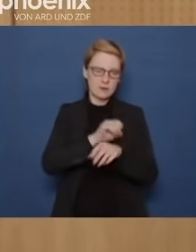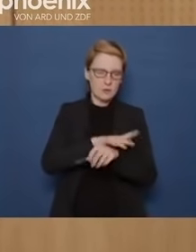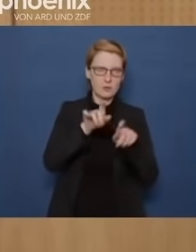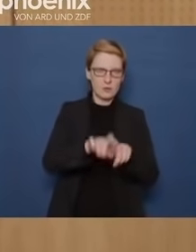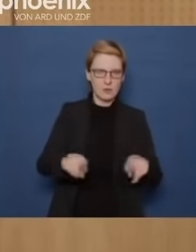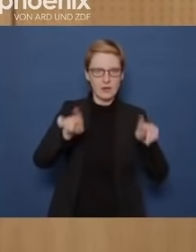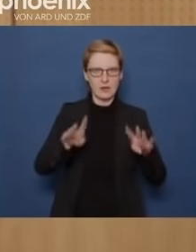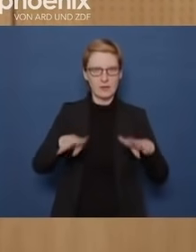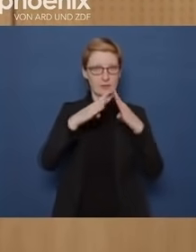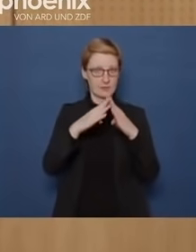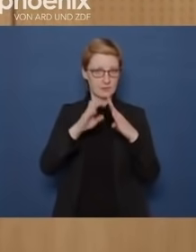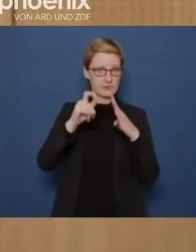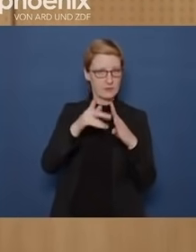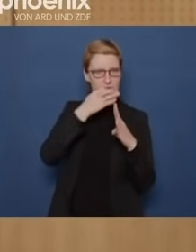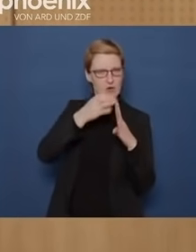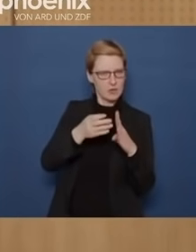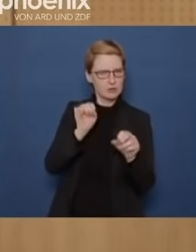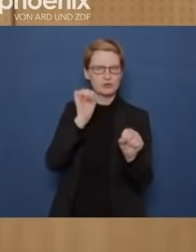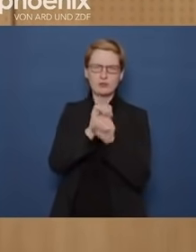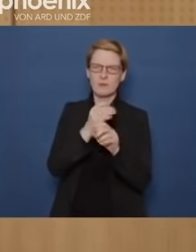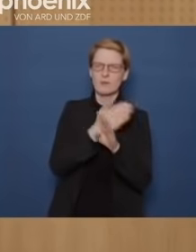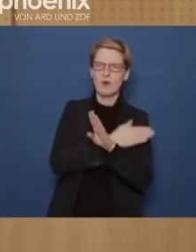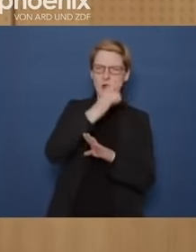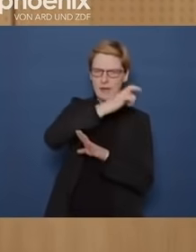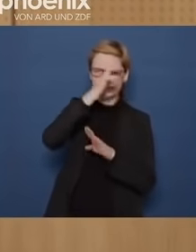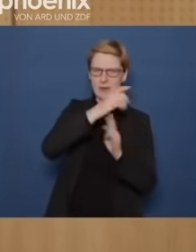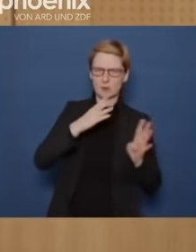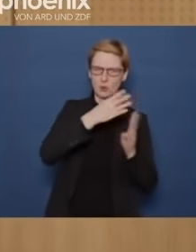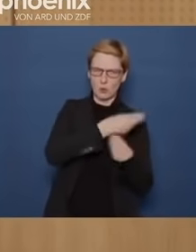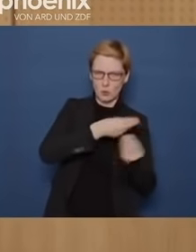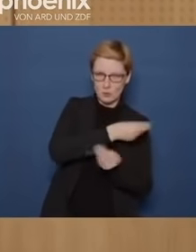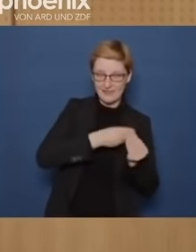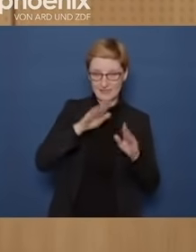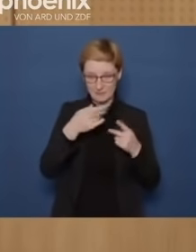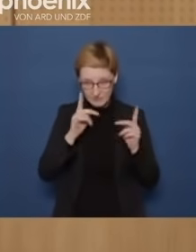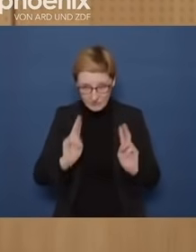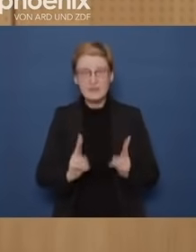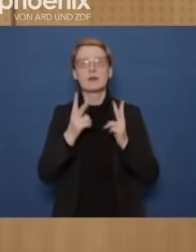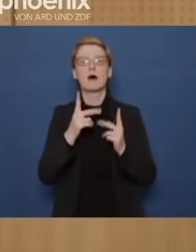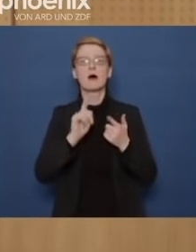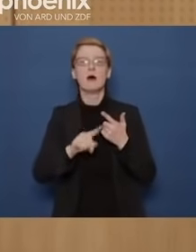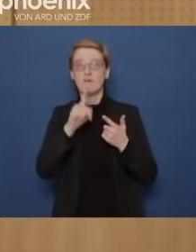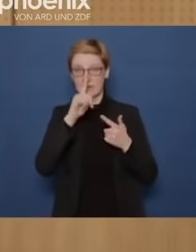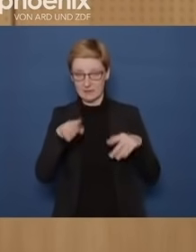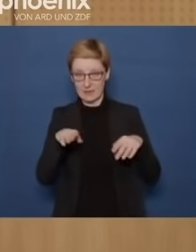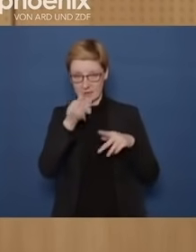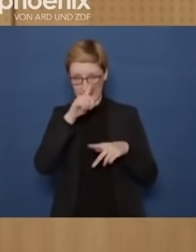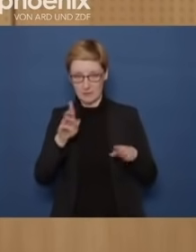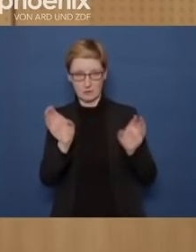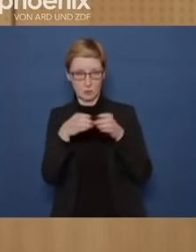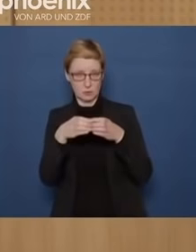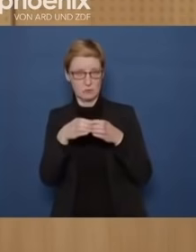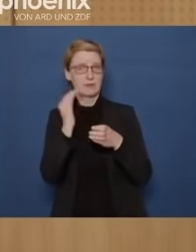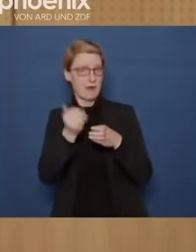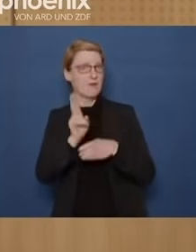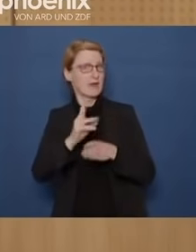wieder eine Expertenrunde wie vorher schon? Können Sie zur Zusammensetzung etwas sagen und wird die Bundeskanzlerin reagieren auf